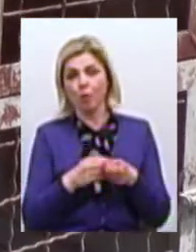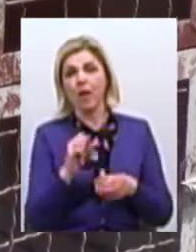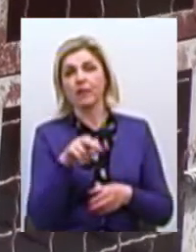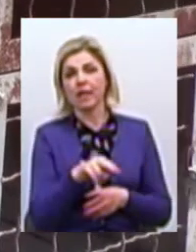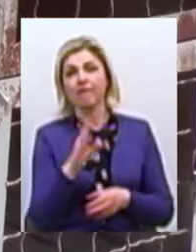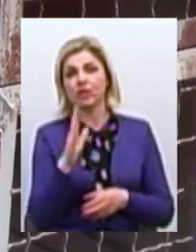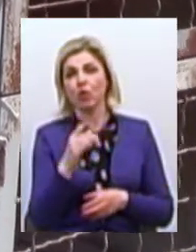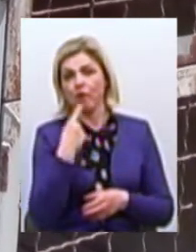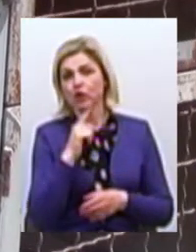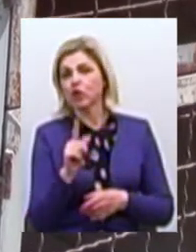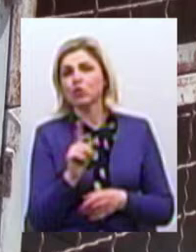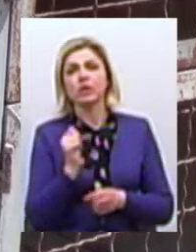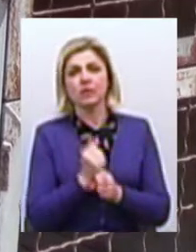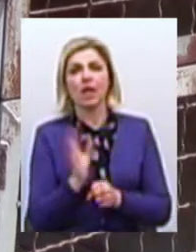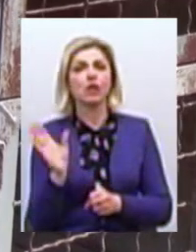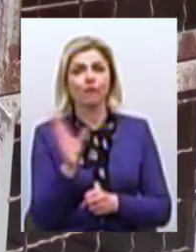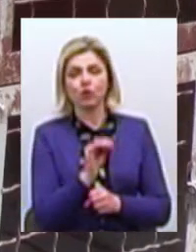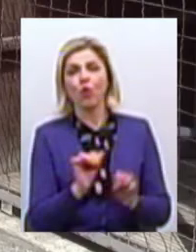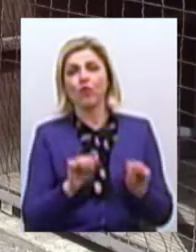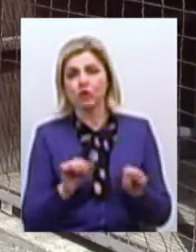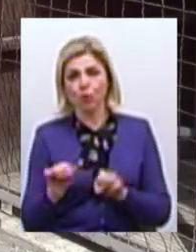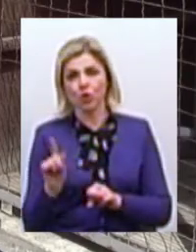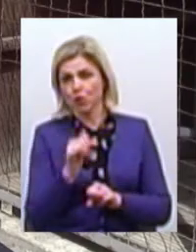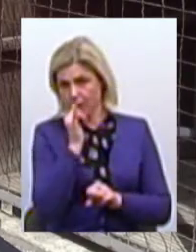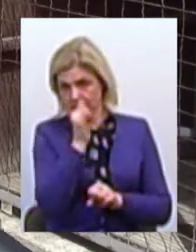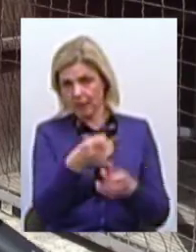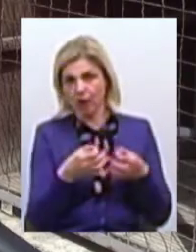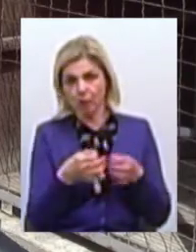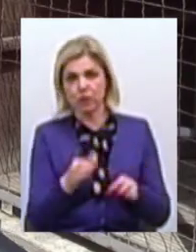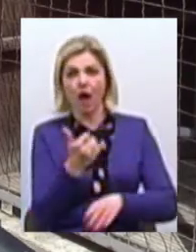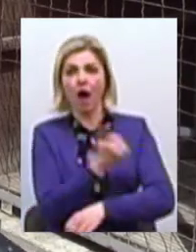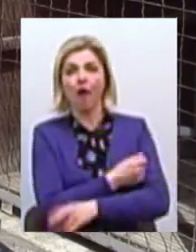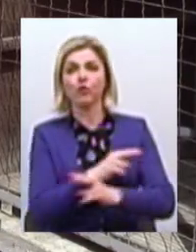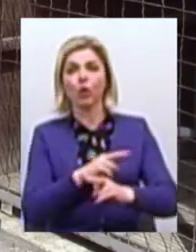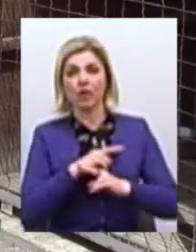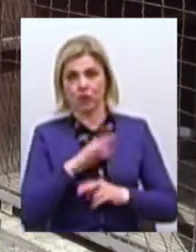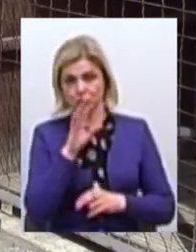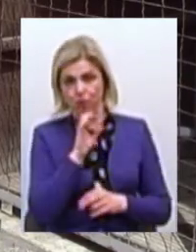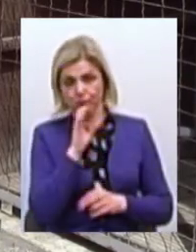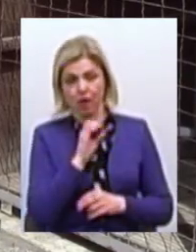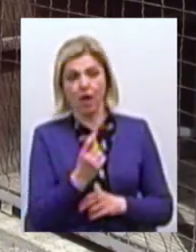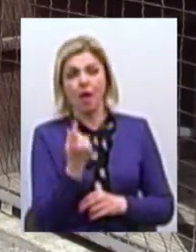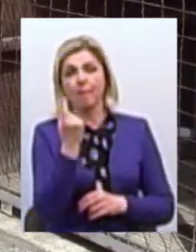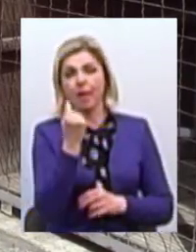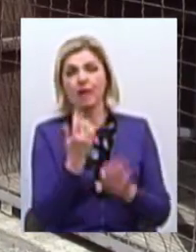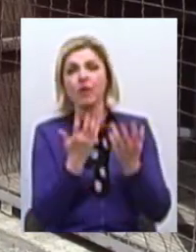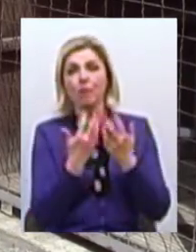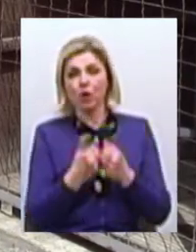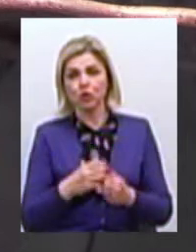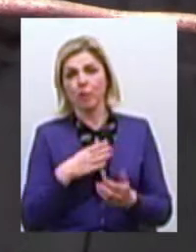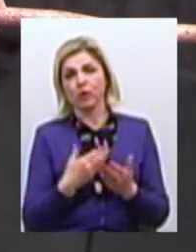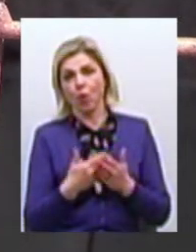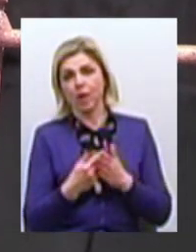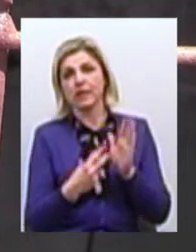все можливе, аби не допустити евтаназії собак. У нас при першому підрахунку в Миколаєві було около 7 тисяч